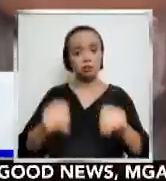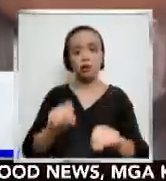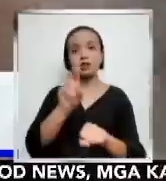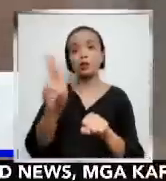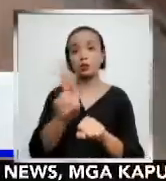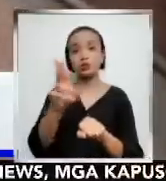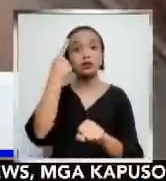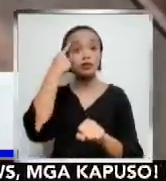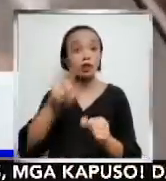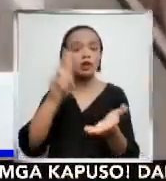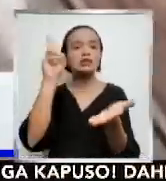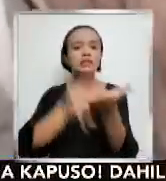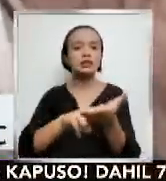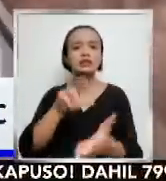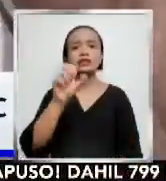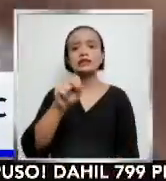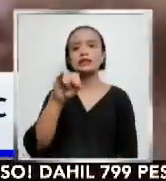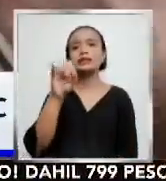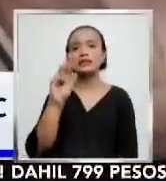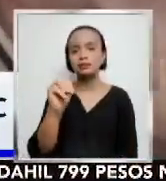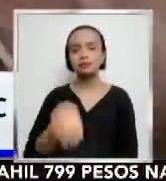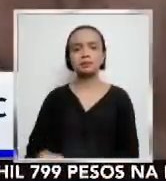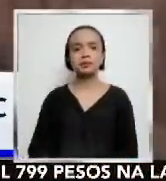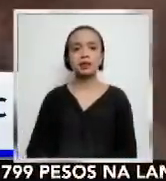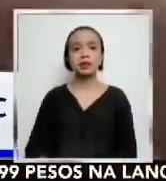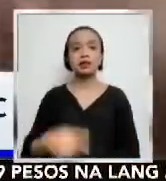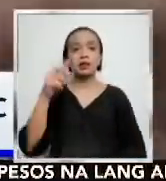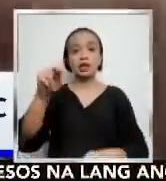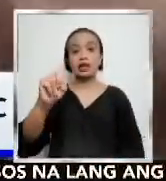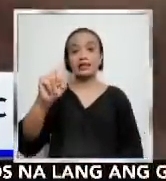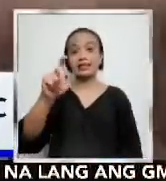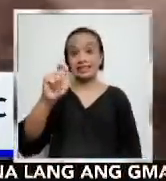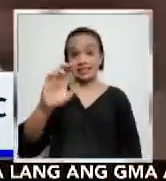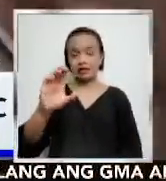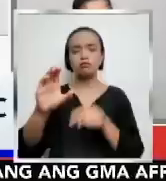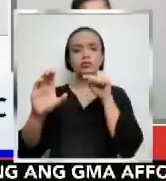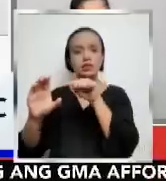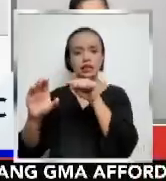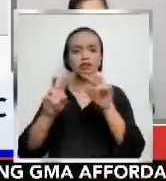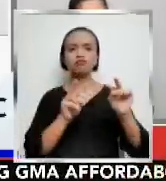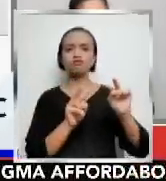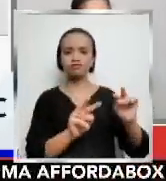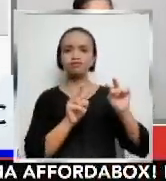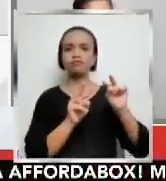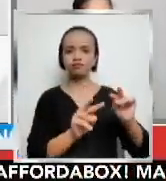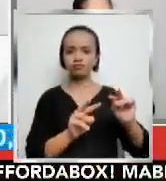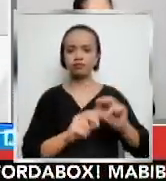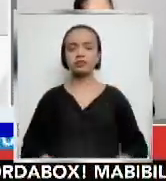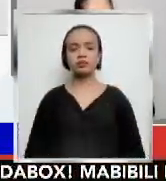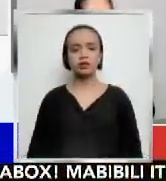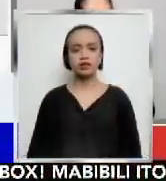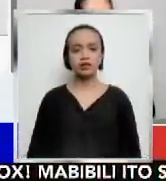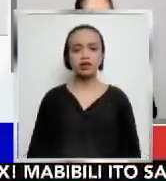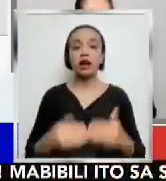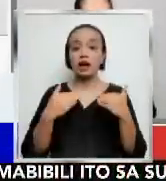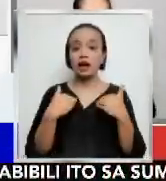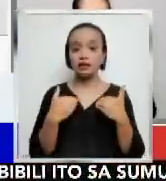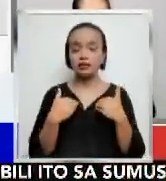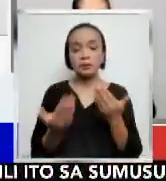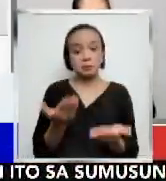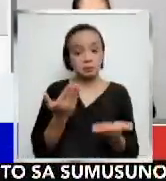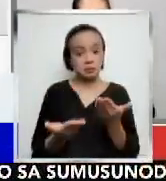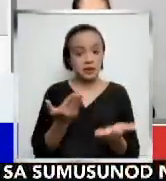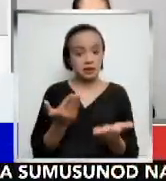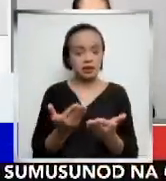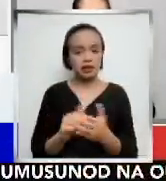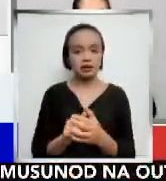ang kanilang SIM. Nakamonitor naman daw ang National Telecommunications Commission o NTC. Mayroon nga po tinatawag na baka daw yung mga birthing pains